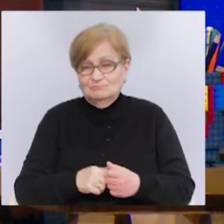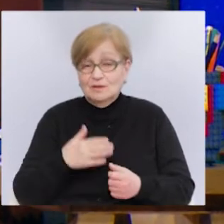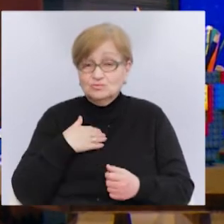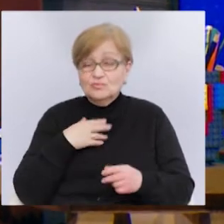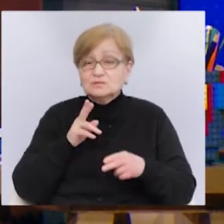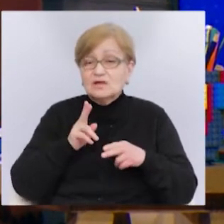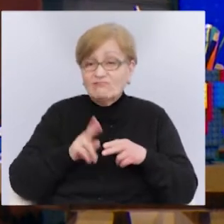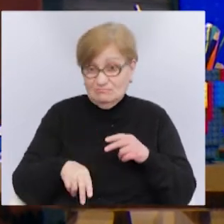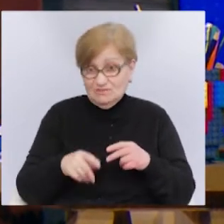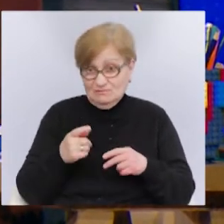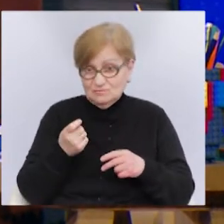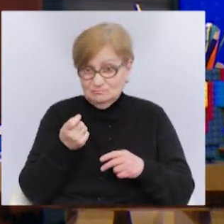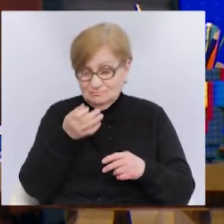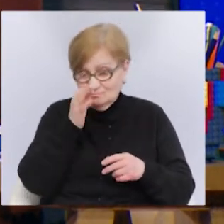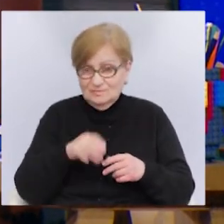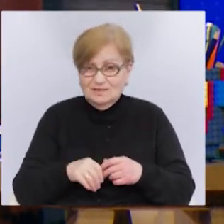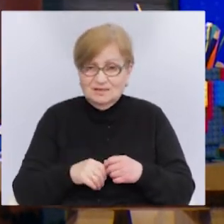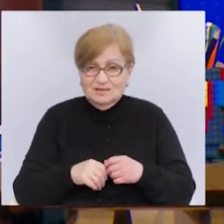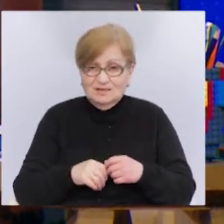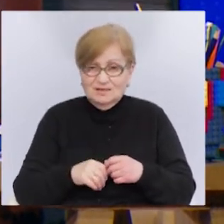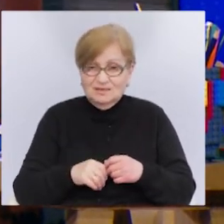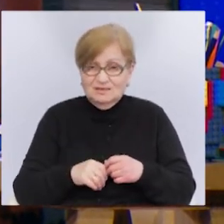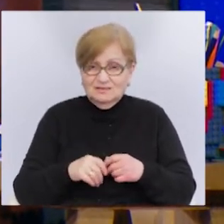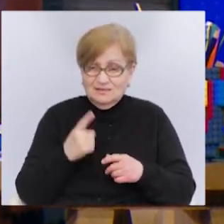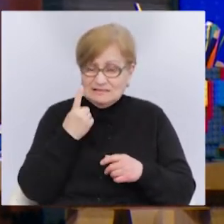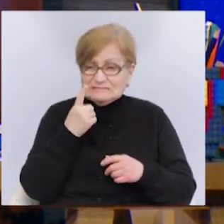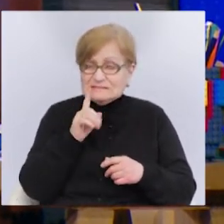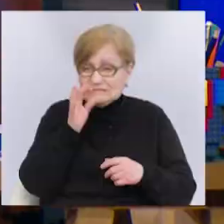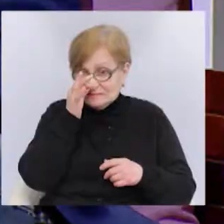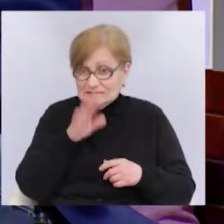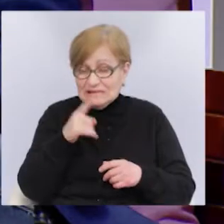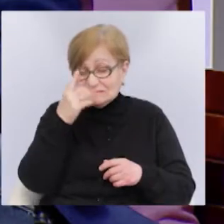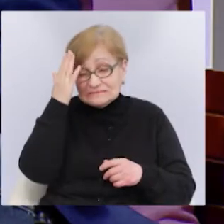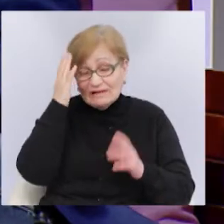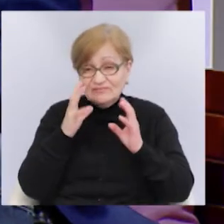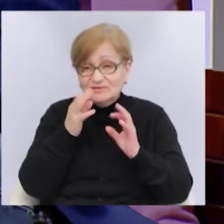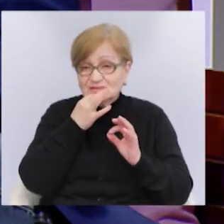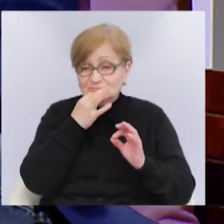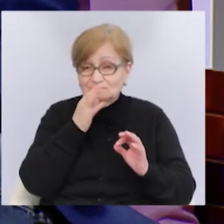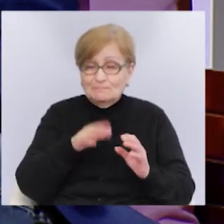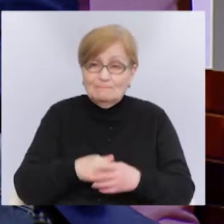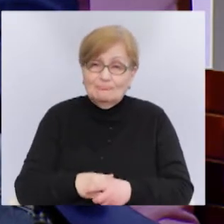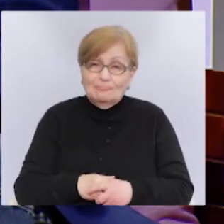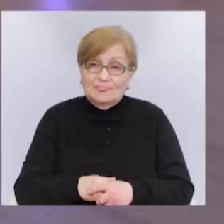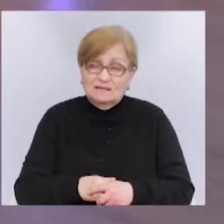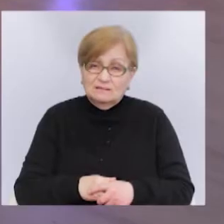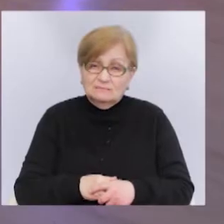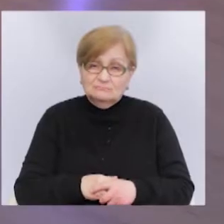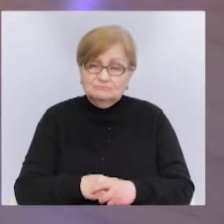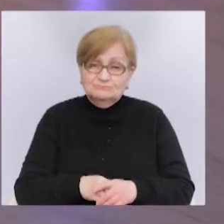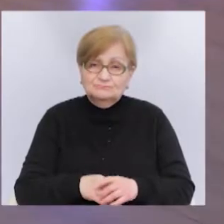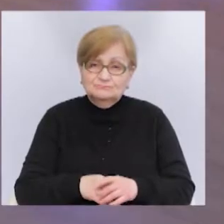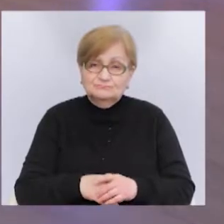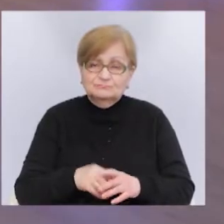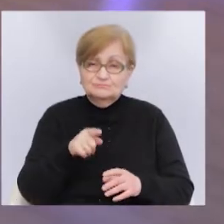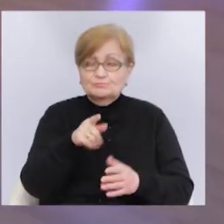თითქმის დავასრულეთ. ეს თანთავებთან დაკავშირებით. აა, ანასტასიას დარჩა კიდე ერთი. რაღაც თავიდან ძალიან ძალიან. მაგრამ თქვენ ხო არ გვეთყვით, თქვათ? აა,